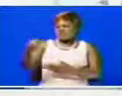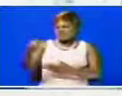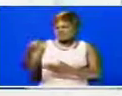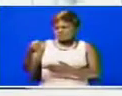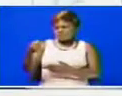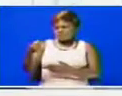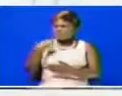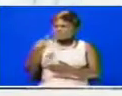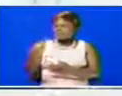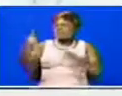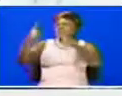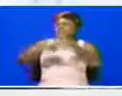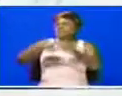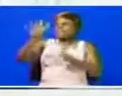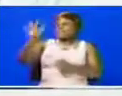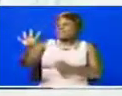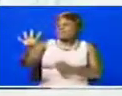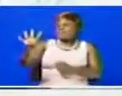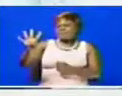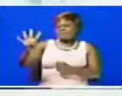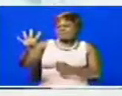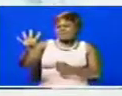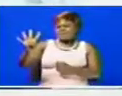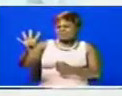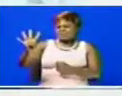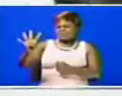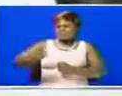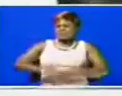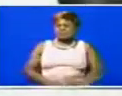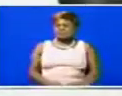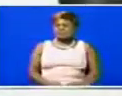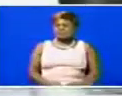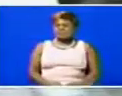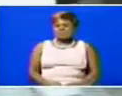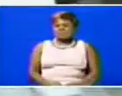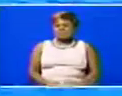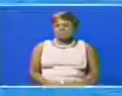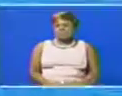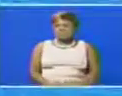25,194. Nicholas Wambua, KTN News, Nairobi.